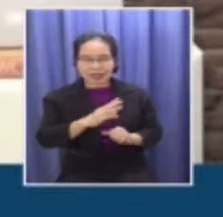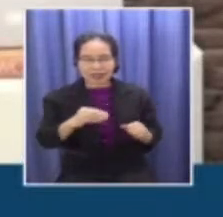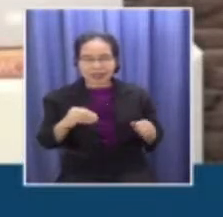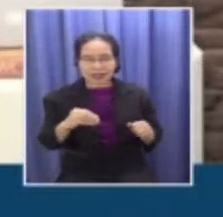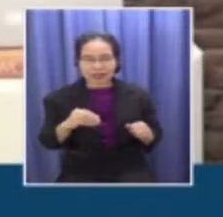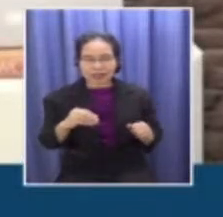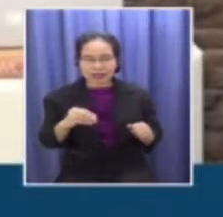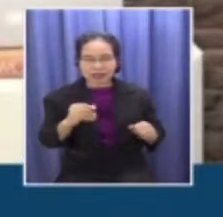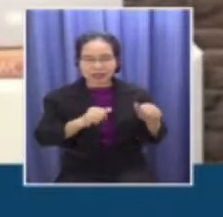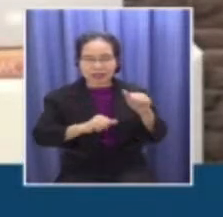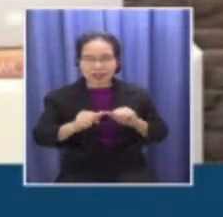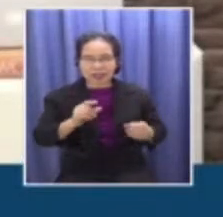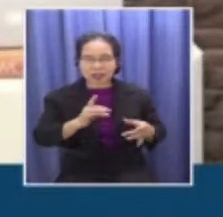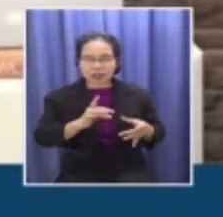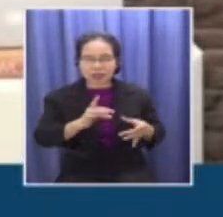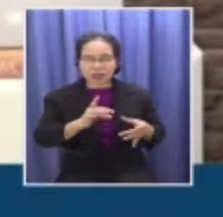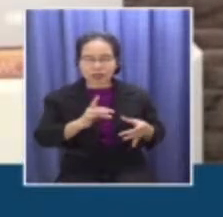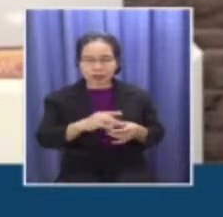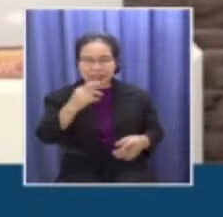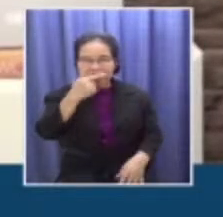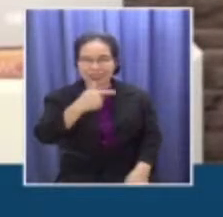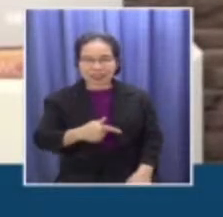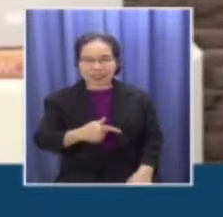ewiase foforo Paul nim